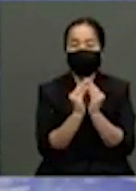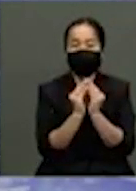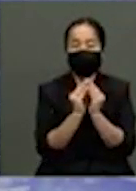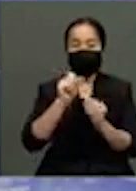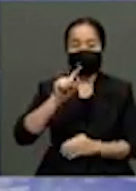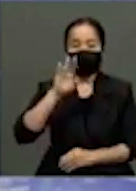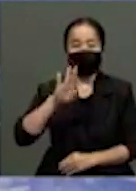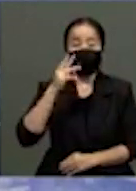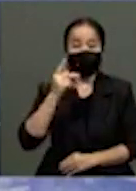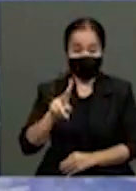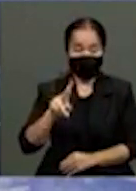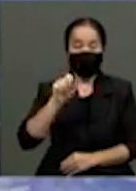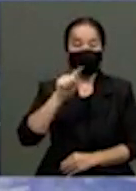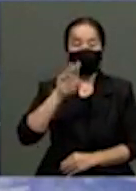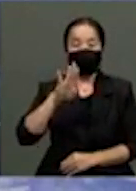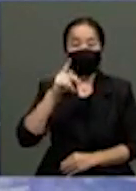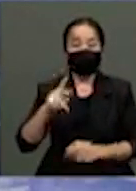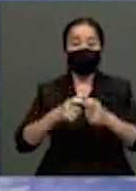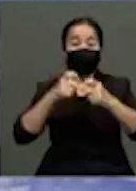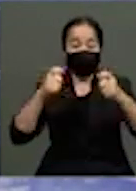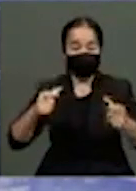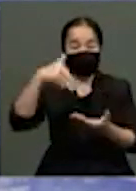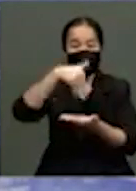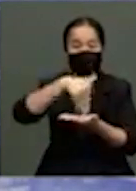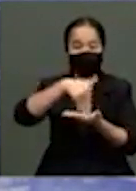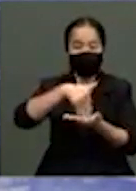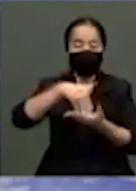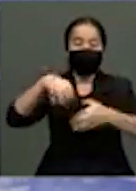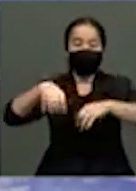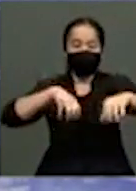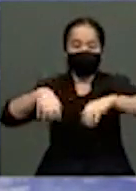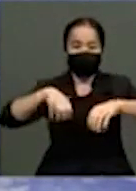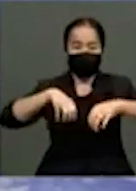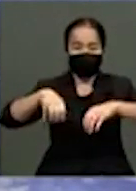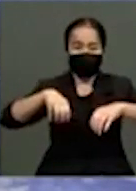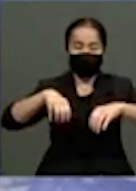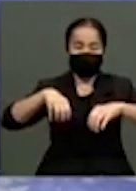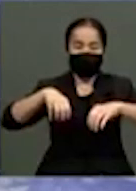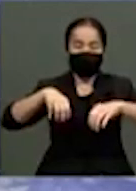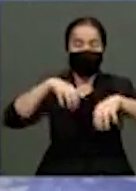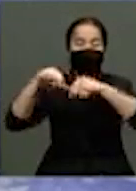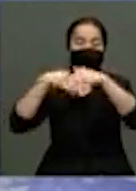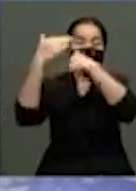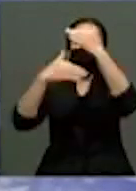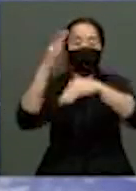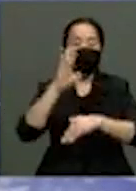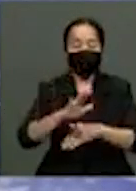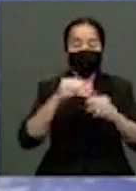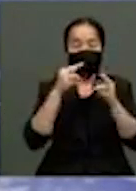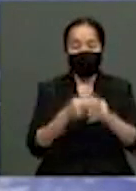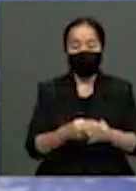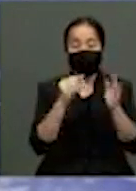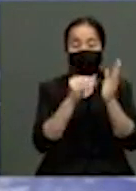ปก.สบค.และการประชุมศูนย์บูรณาการสถานการณ์โควิด-19 ของกรุงเทพและปริมณ